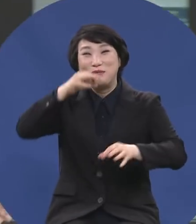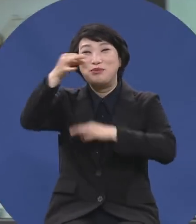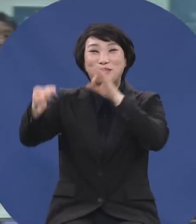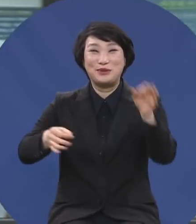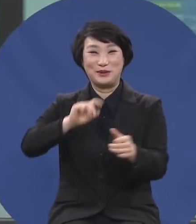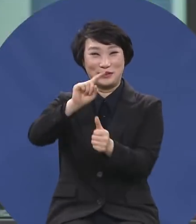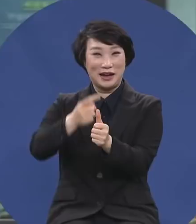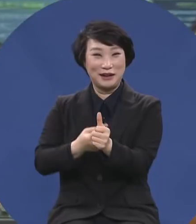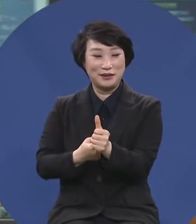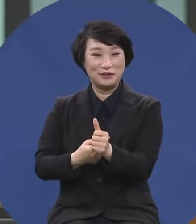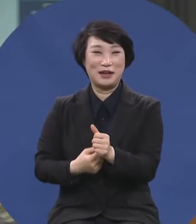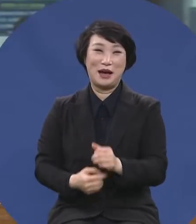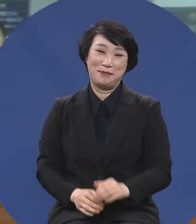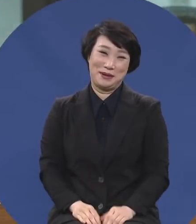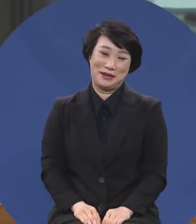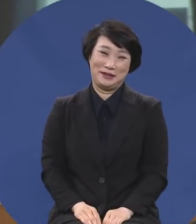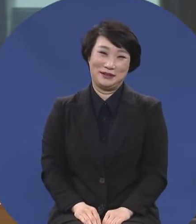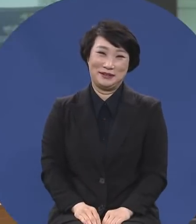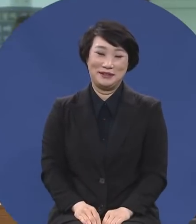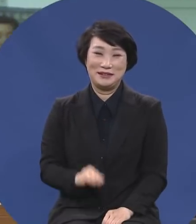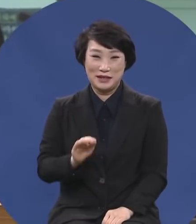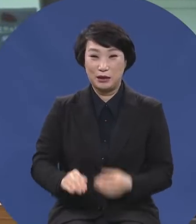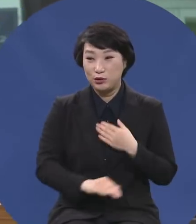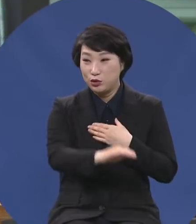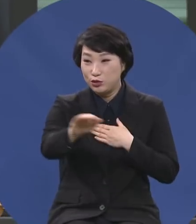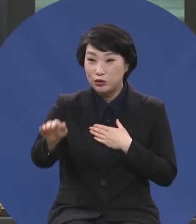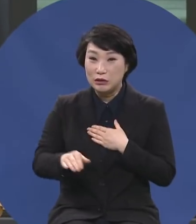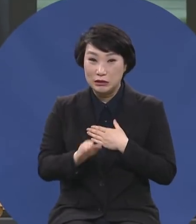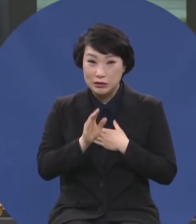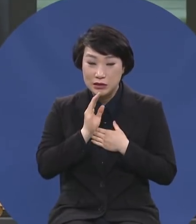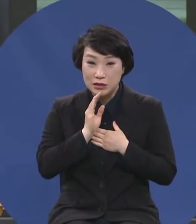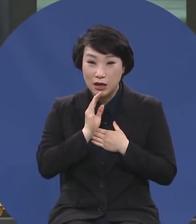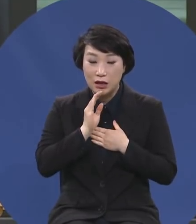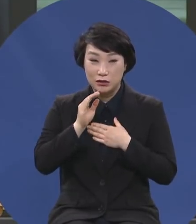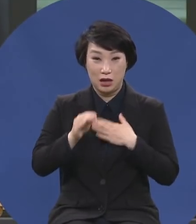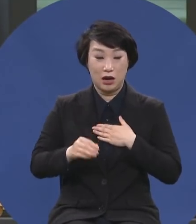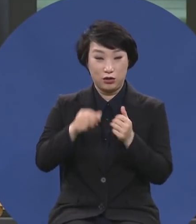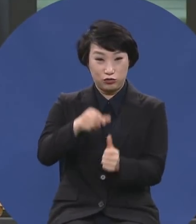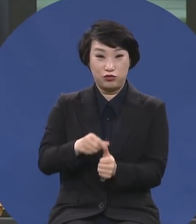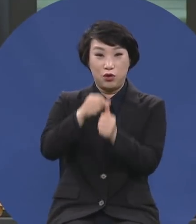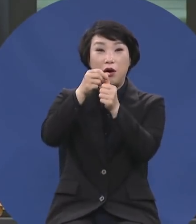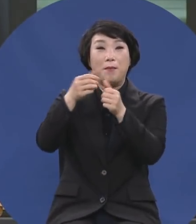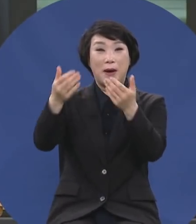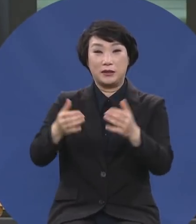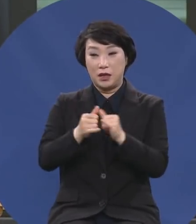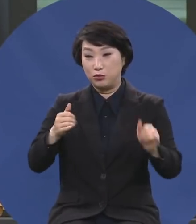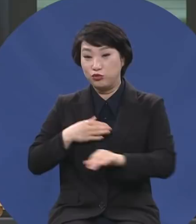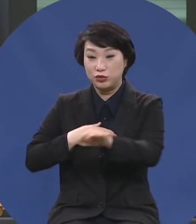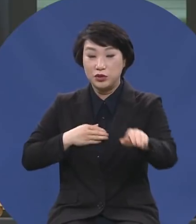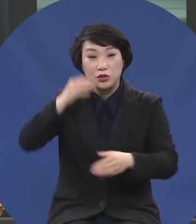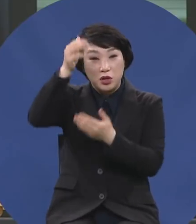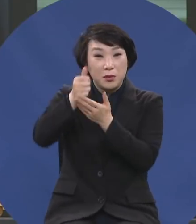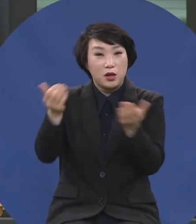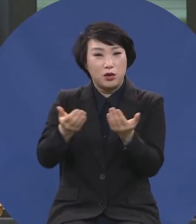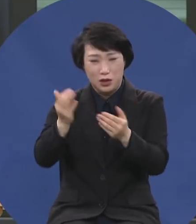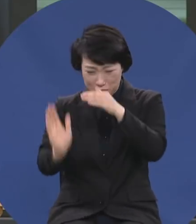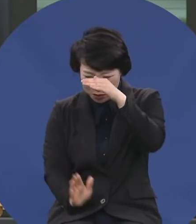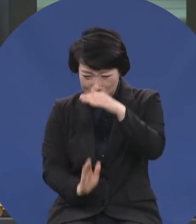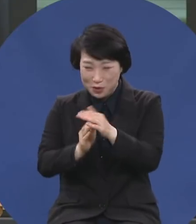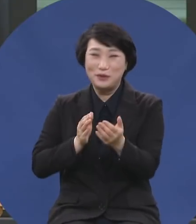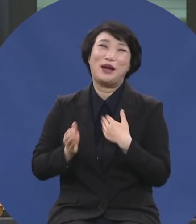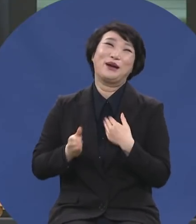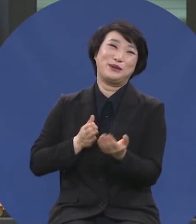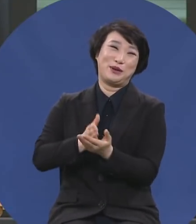말이에요. 그게 얼마나, 우리는 정말로 구원받은 자가 성령의 역사가 최상의